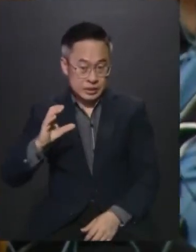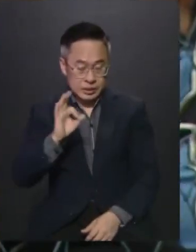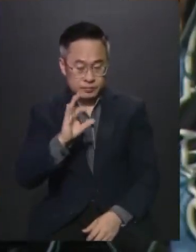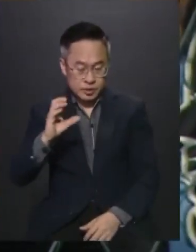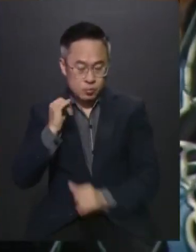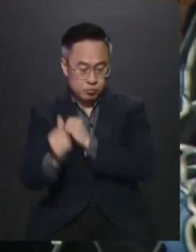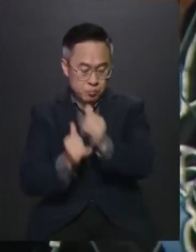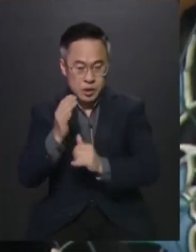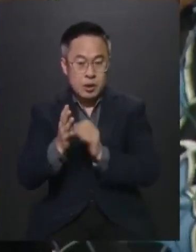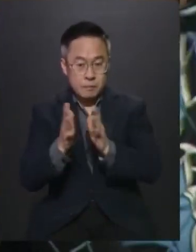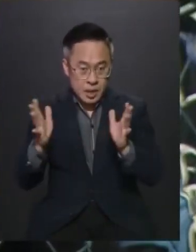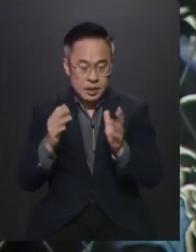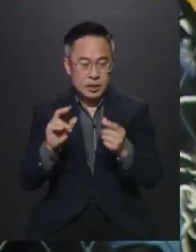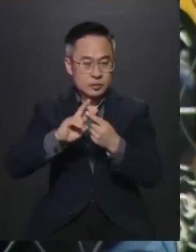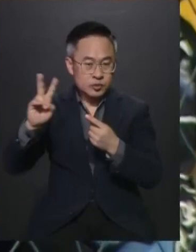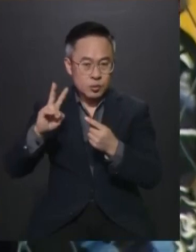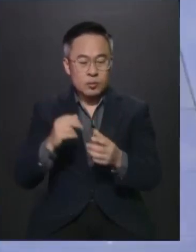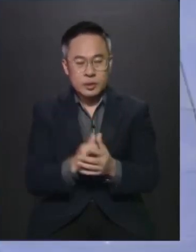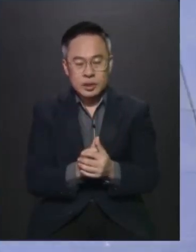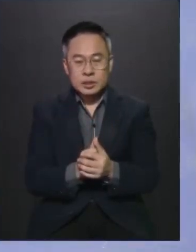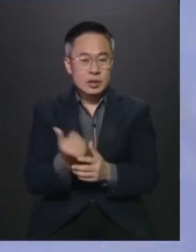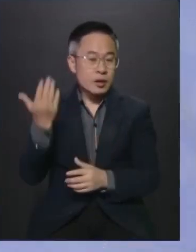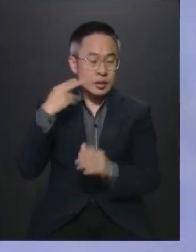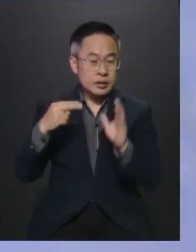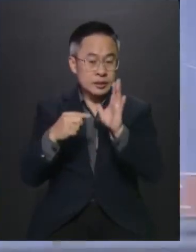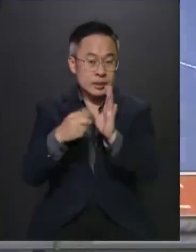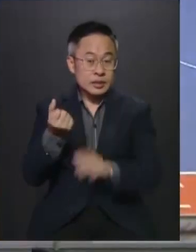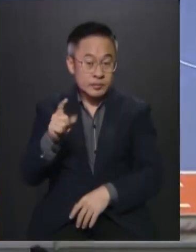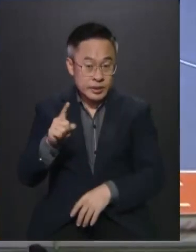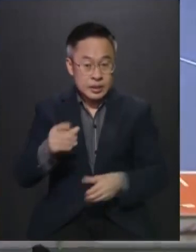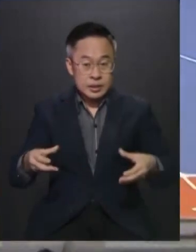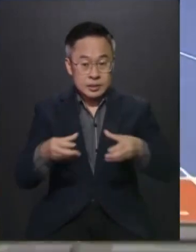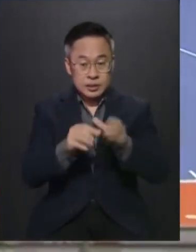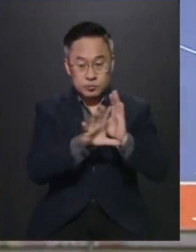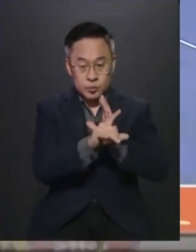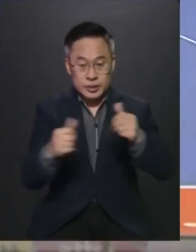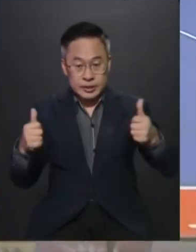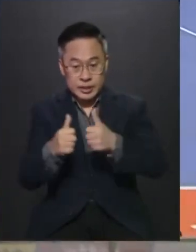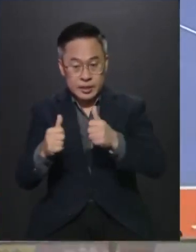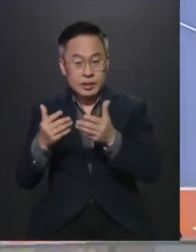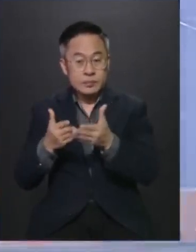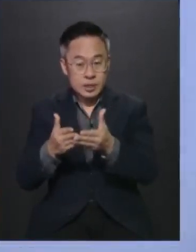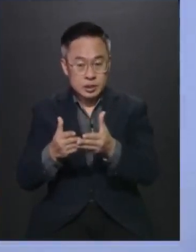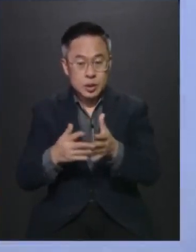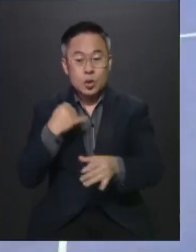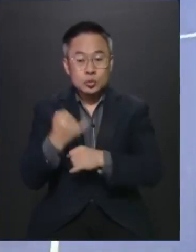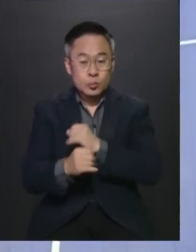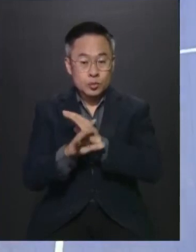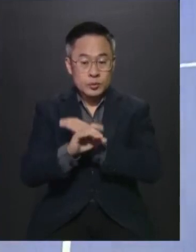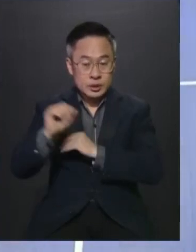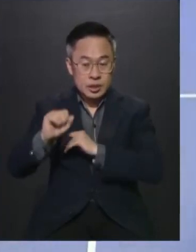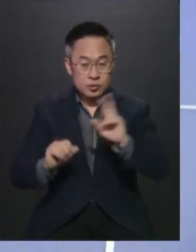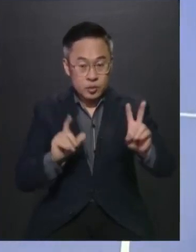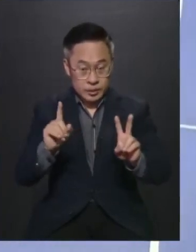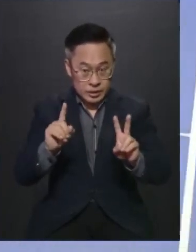แมตช์Dayที่ 11ครับบูเวฟชลบุรีเนี่ยเจอกับแชมป์เก่าการท่าเรือ asmครับแล้วก็เป็นบลูเวฟที่เอาชนะไปได้ 2-1นะฮะวันนั้นมี